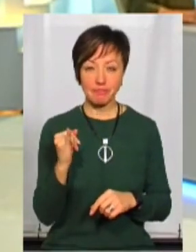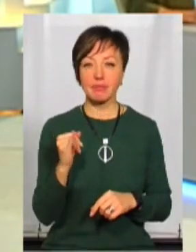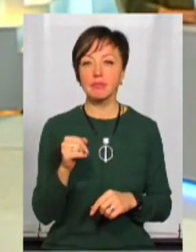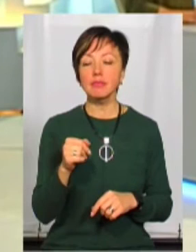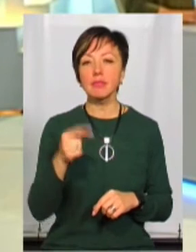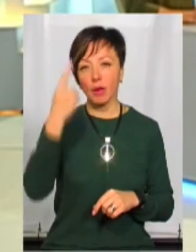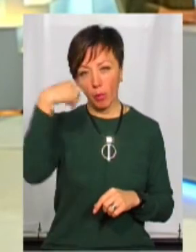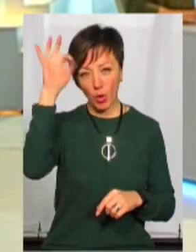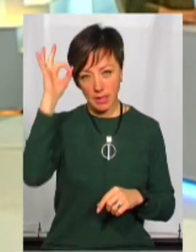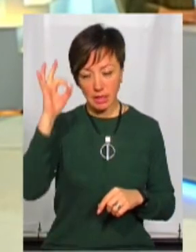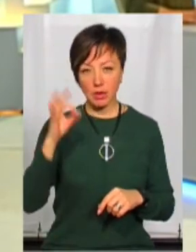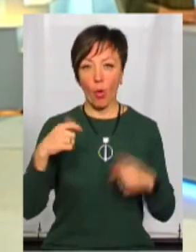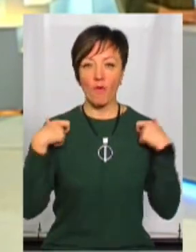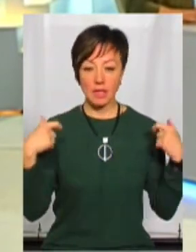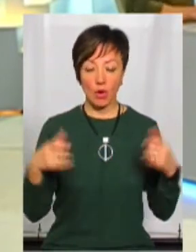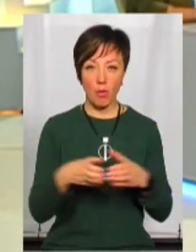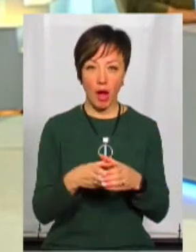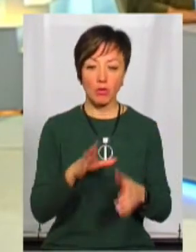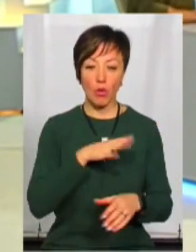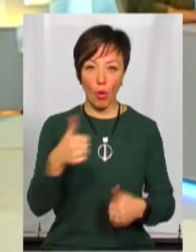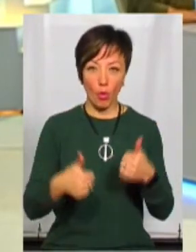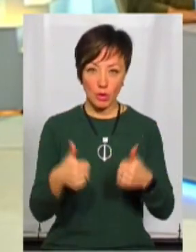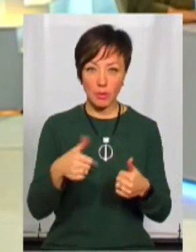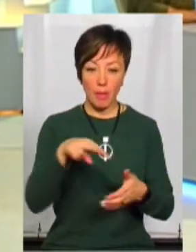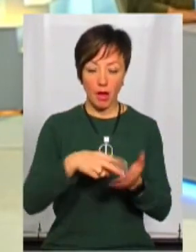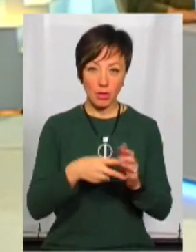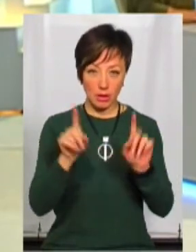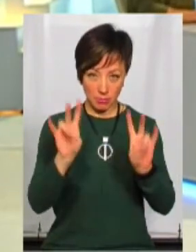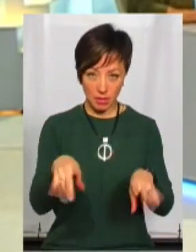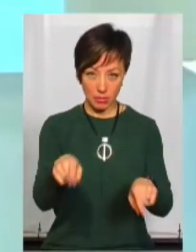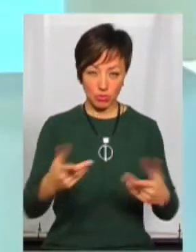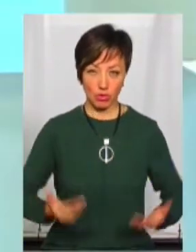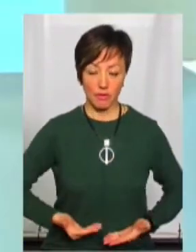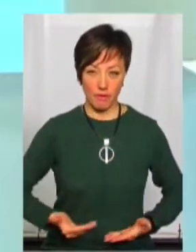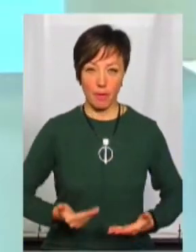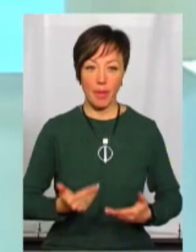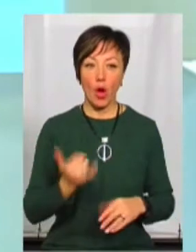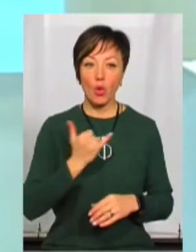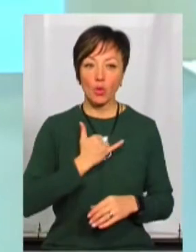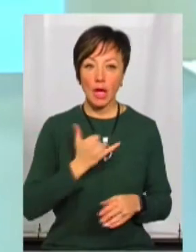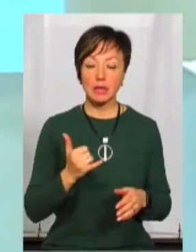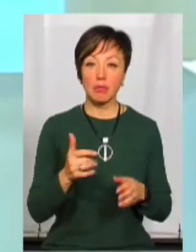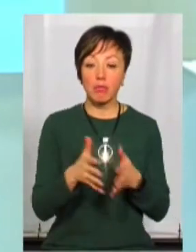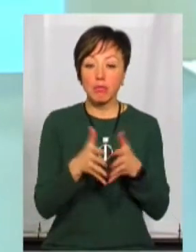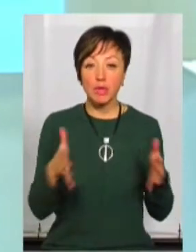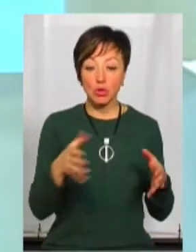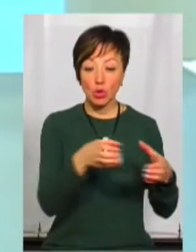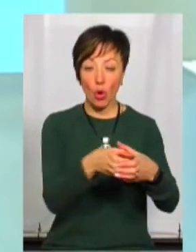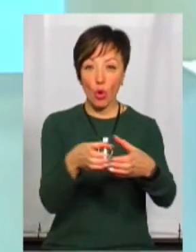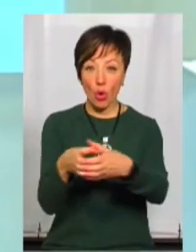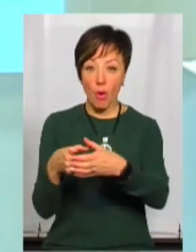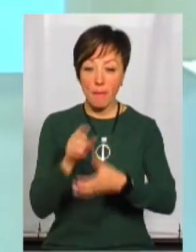який пройшов конкурс і там планується працювати, він там і живе. От. І в нас по більшості громад